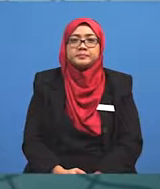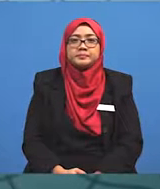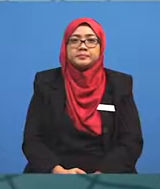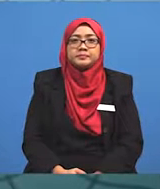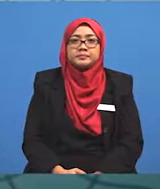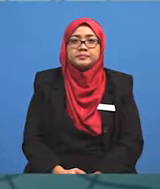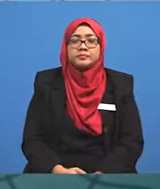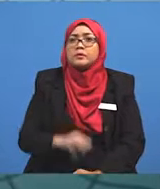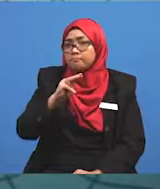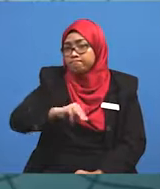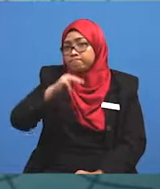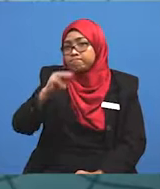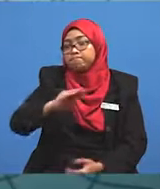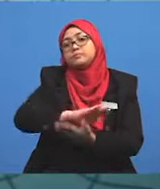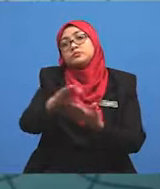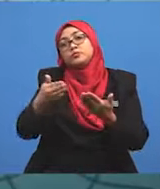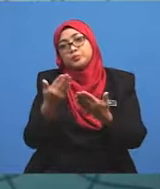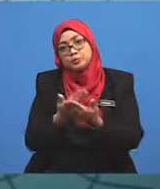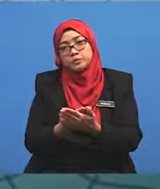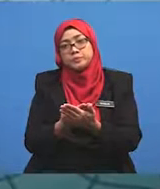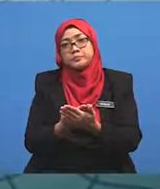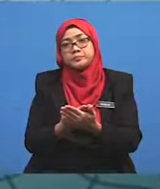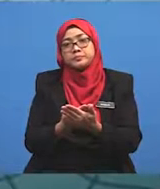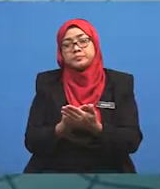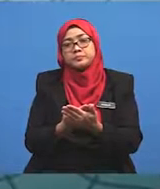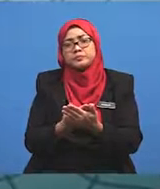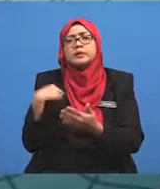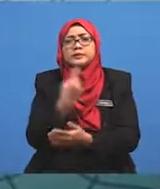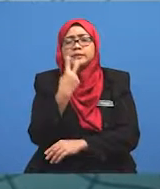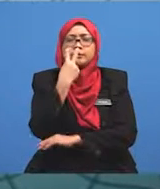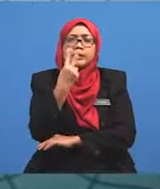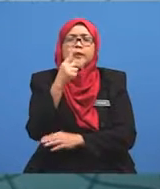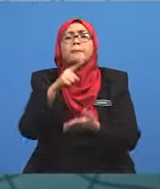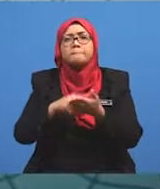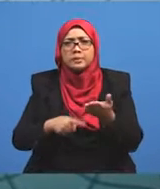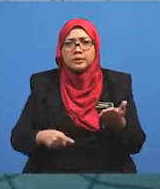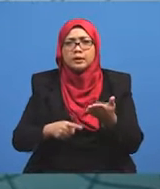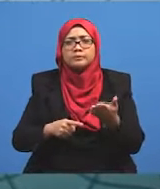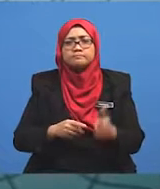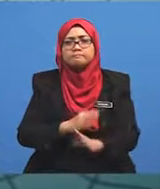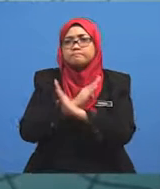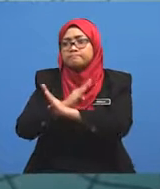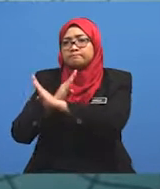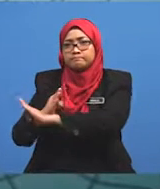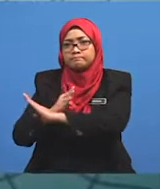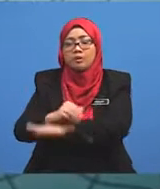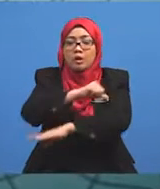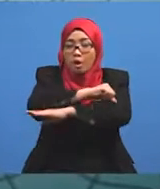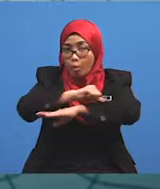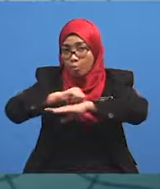Pelajar ni mati Allah. Seterusnya kita lihat apakah batas batas aurat lelaki dan perempuan.